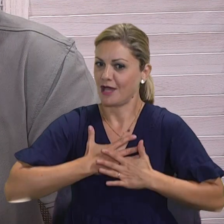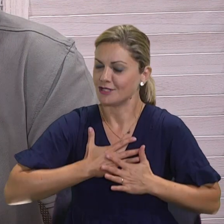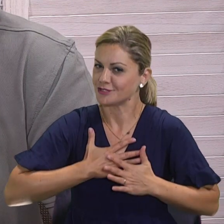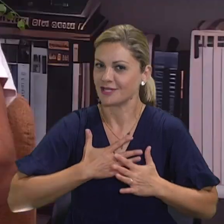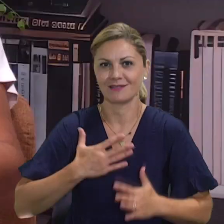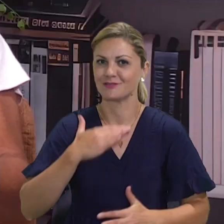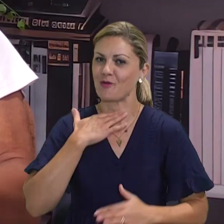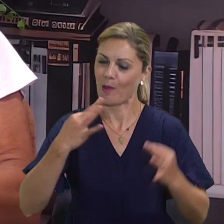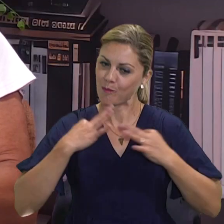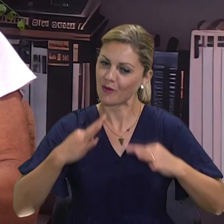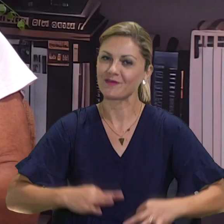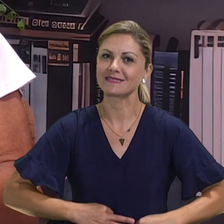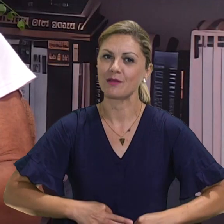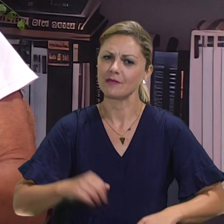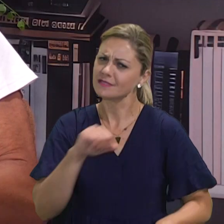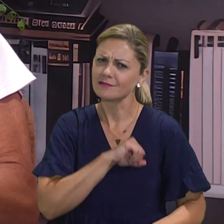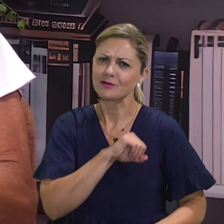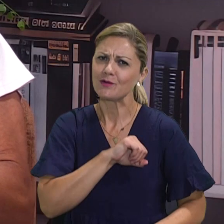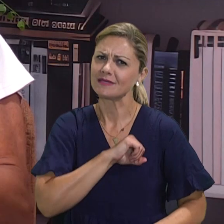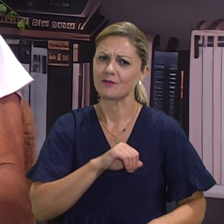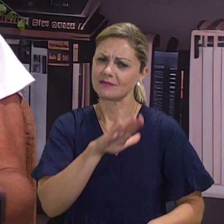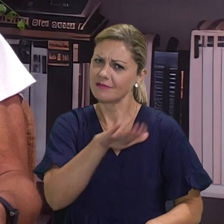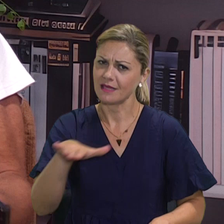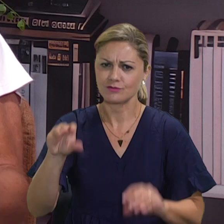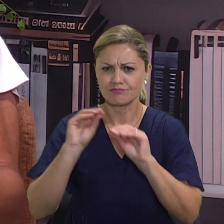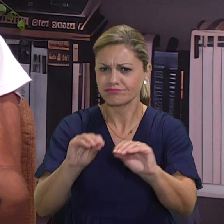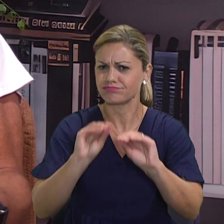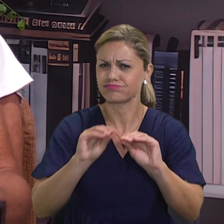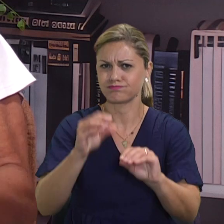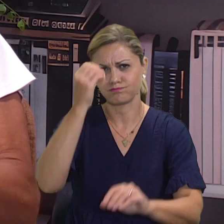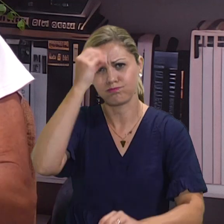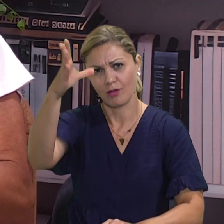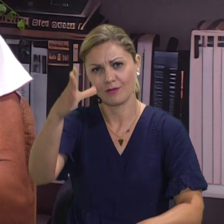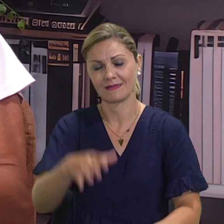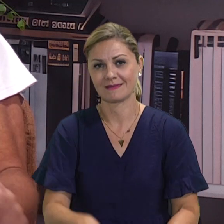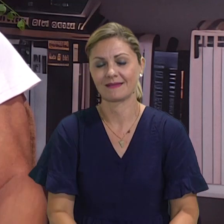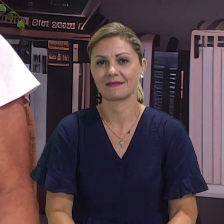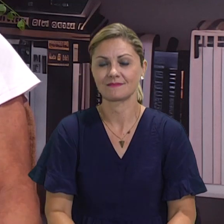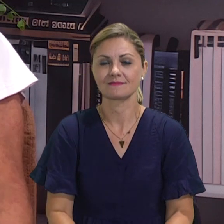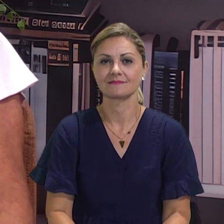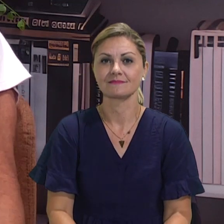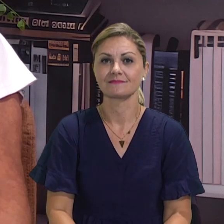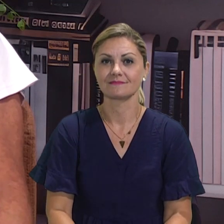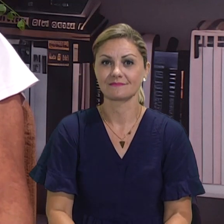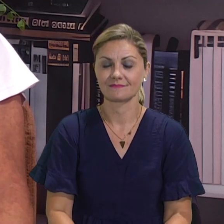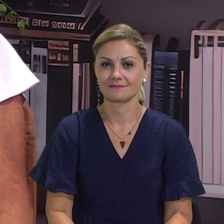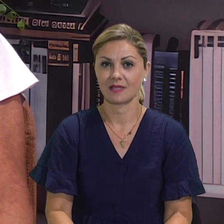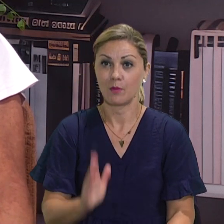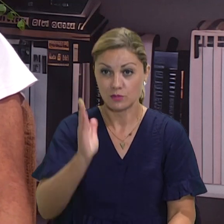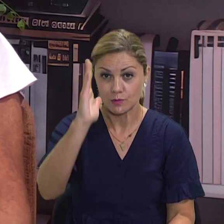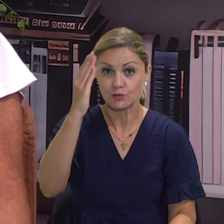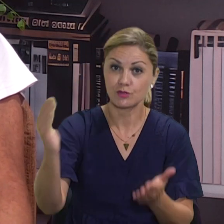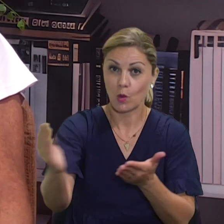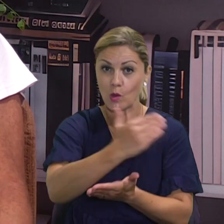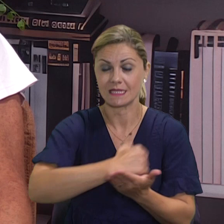pa naša škola je profesionalna škola, mi se trudimo djeci ovi preniti